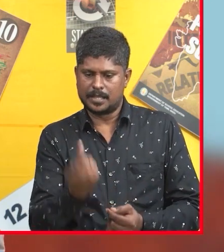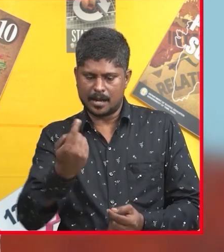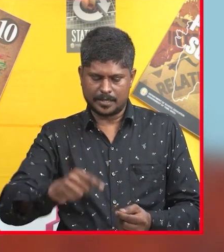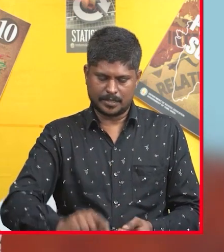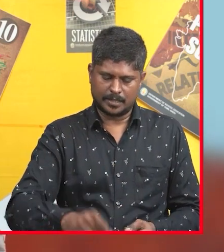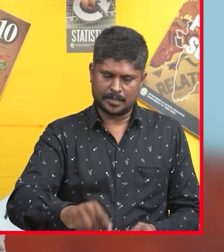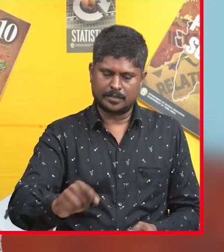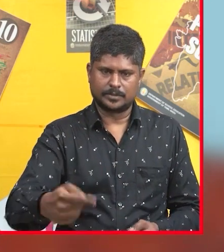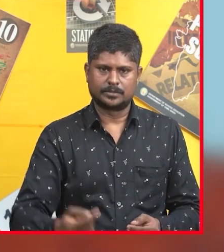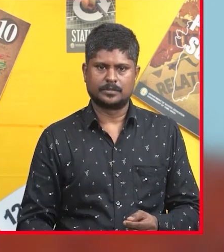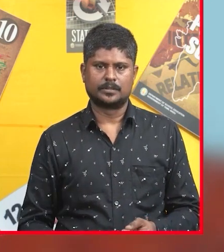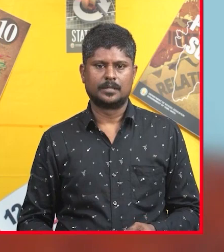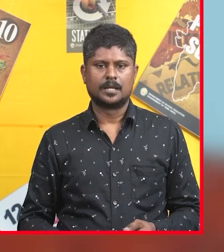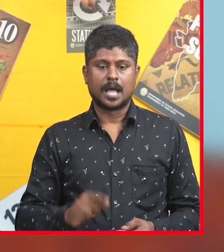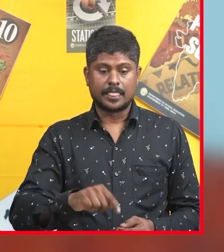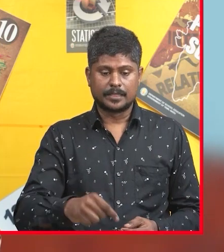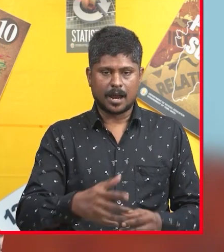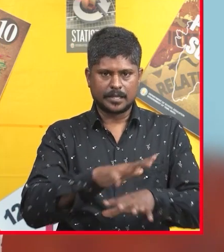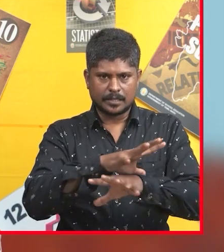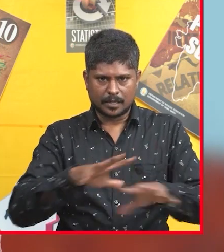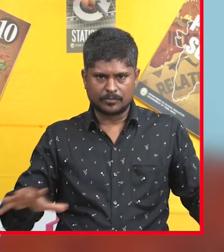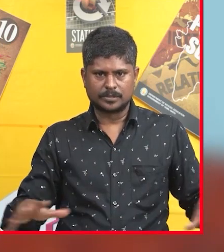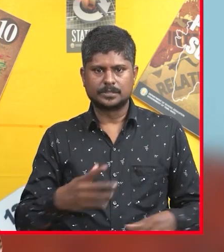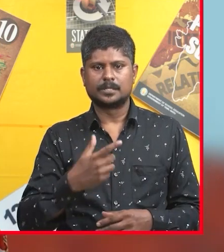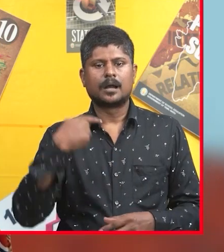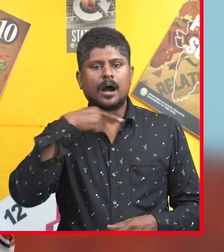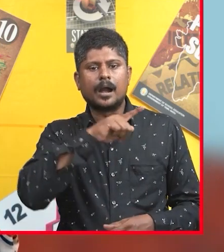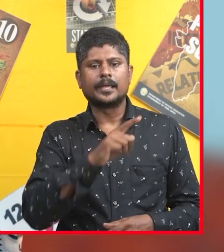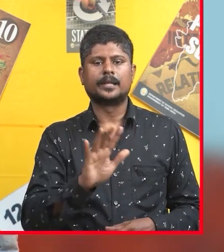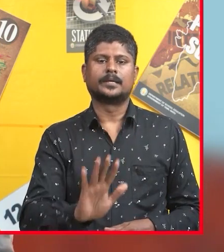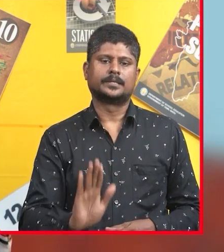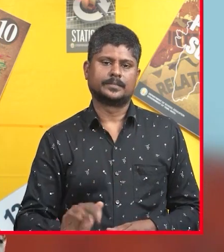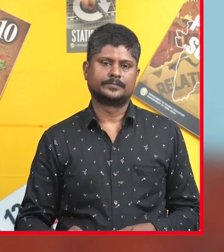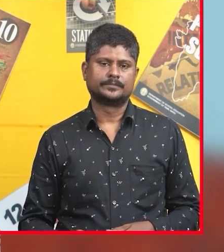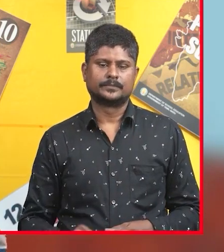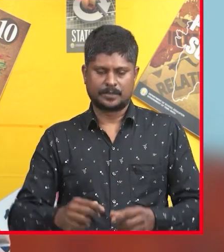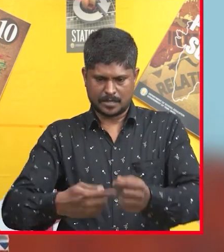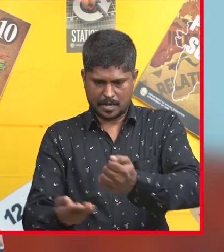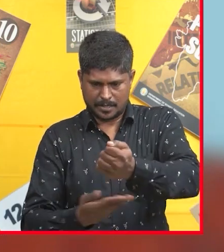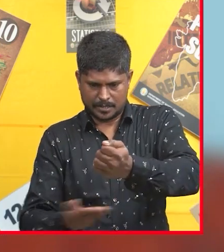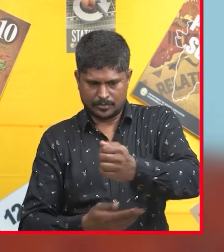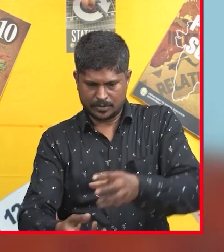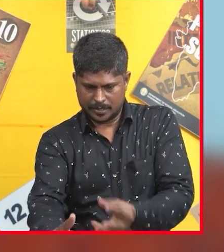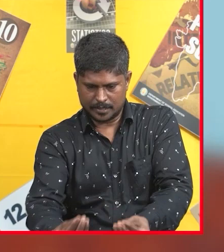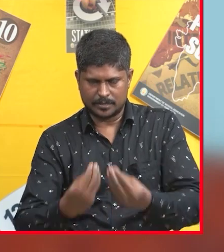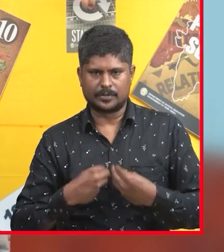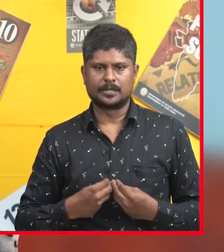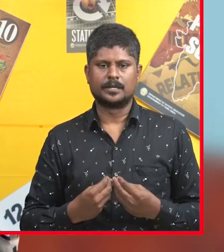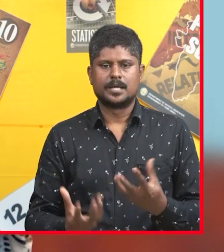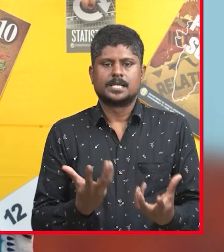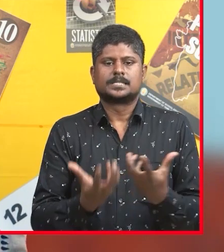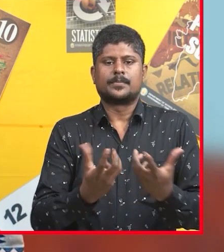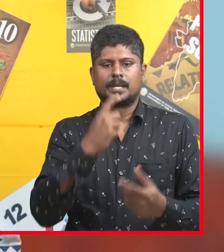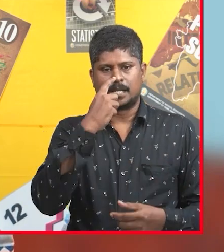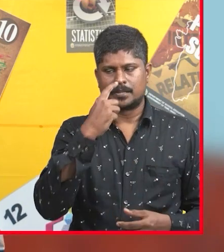போய் நட்டு வச்சோம், அந்த தானியம் காலையில தான் நட்டு வச்சிருக்கோம், அந்த தானியத்தை எடுத்துட்டு வாங்க அதை நான் சமைக்கிறேன்